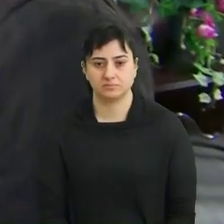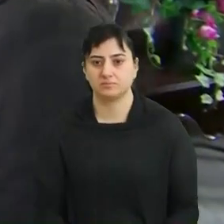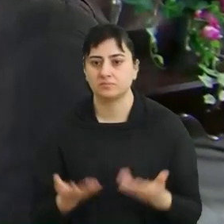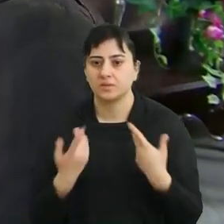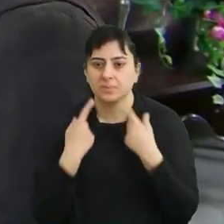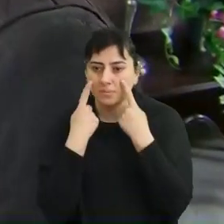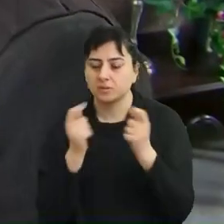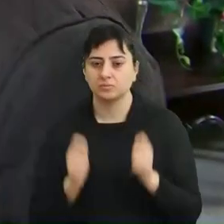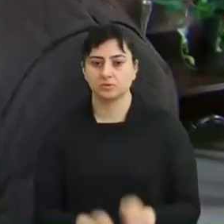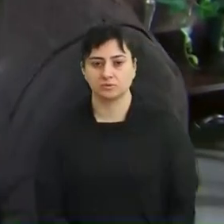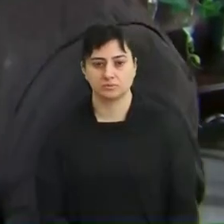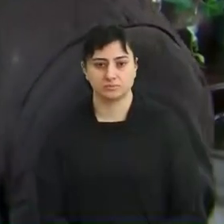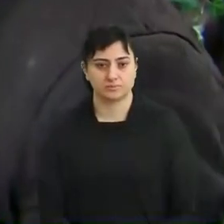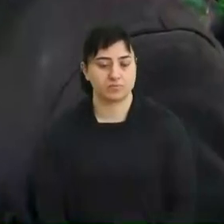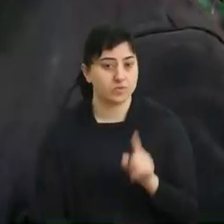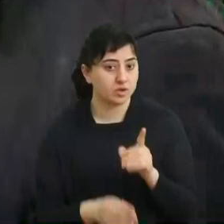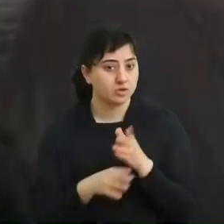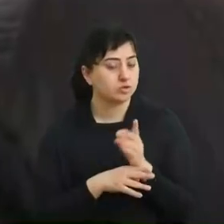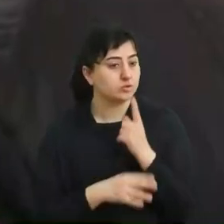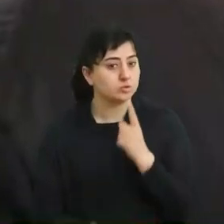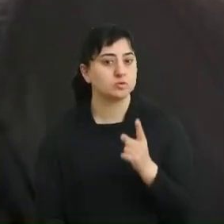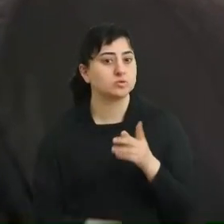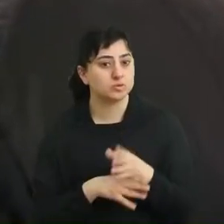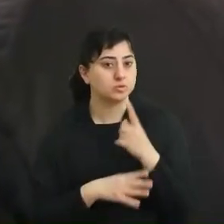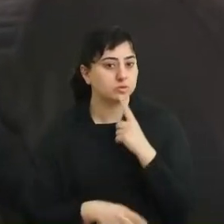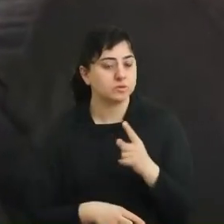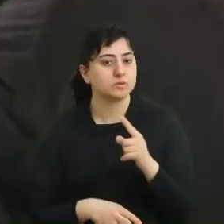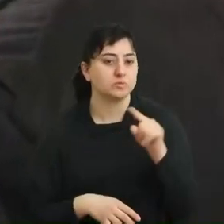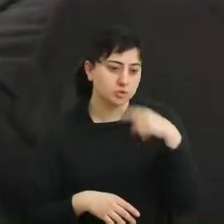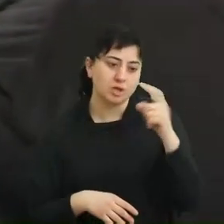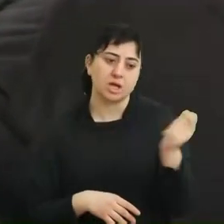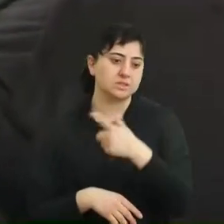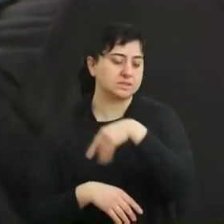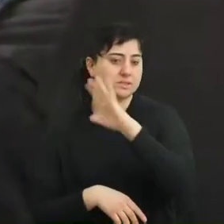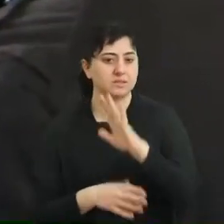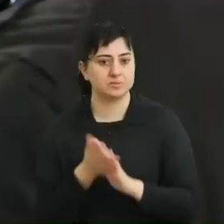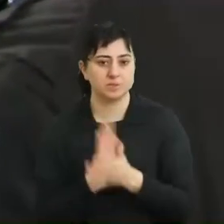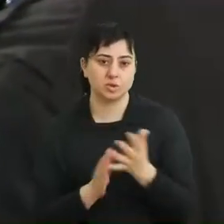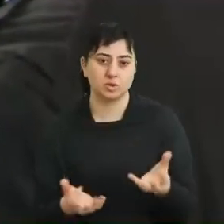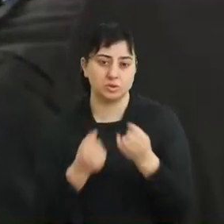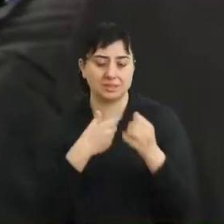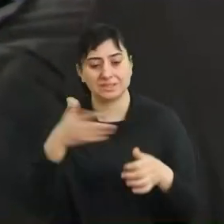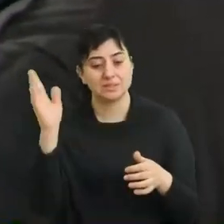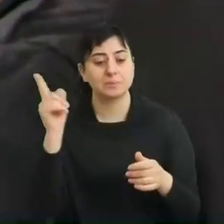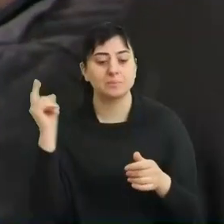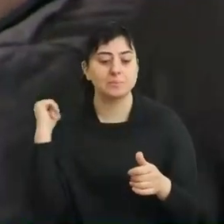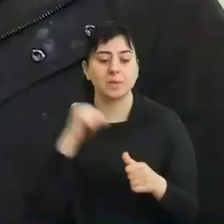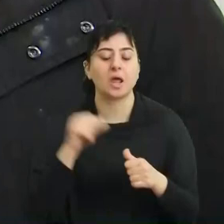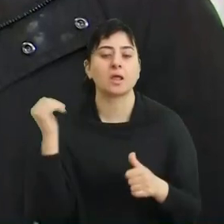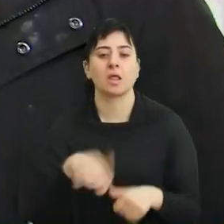Nasıl bakacağım? Doğru söylüyorsun Nurhan. Doğru söylüyorsun. O yüzden kaç git buralardan. Kurtar kendini. Git bir daha da